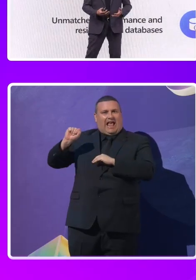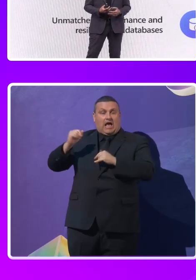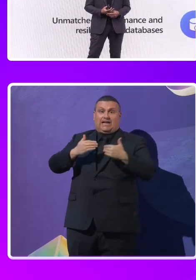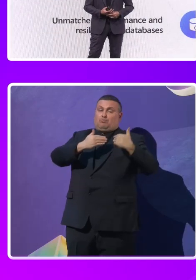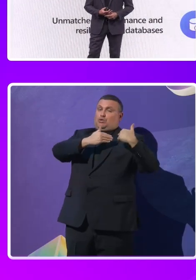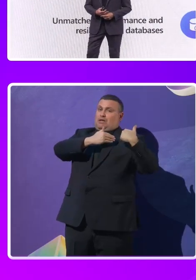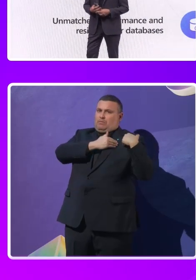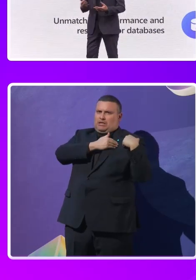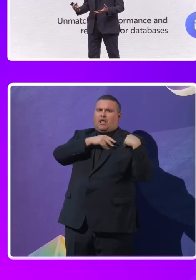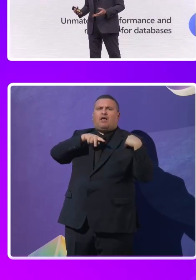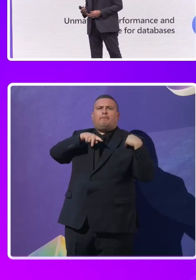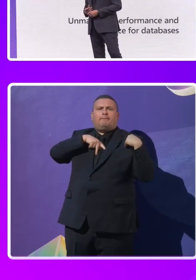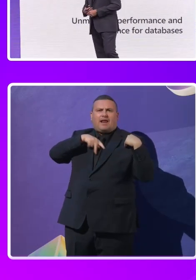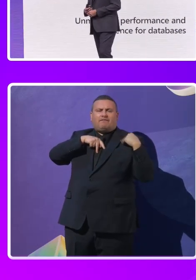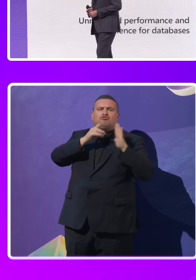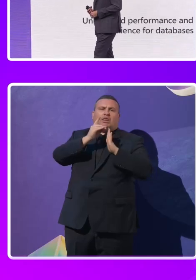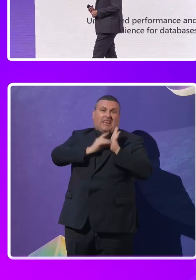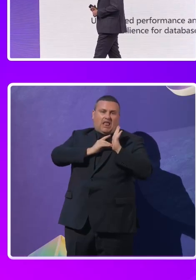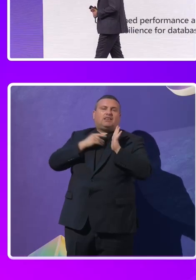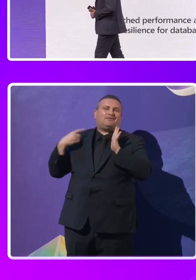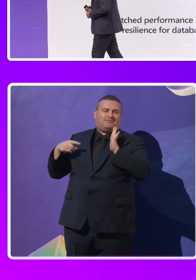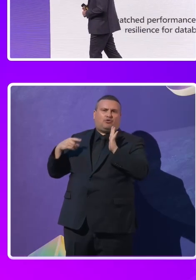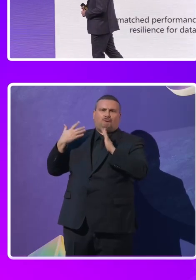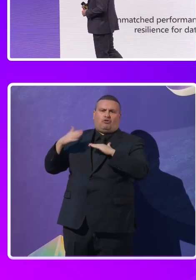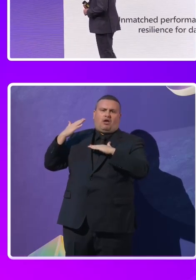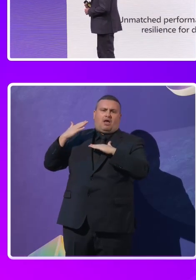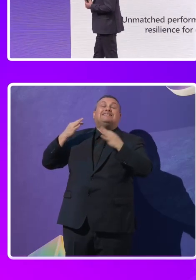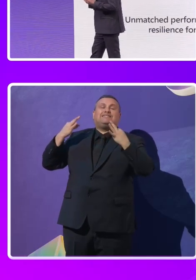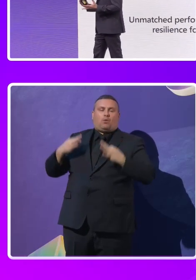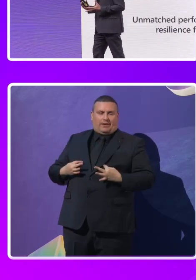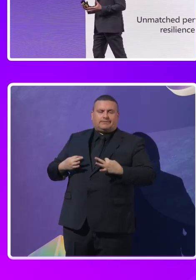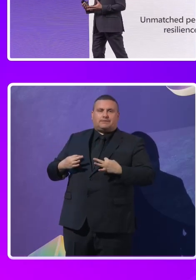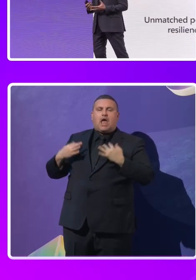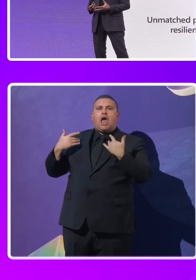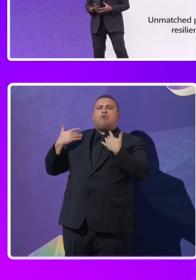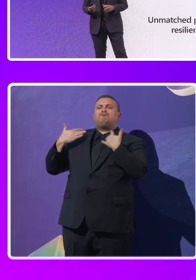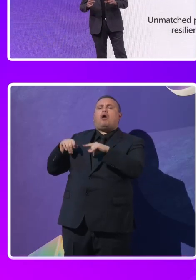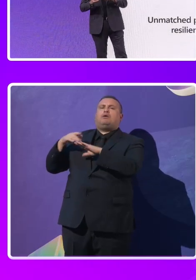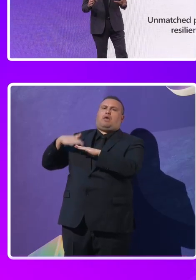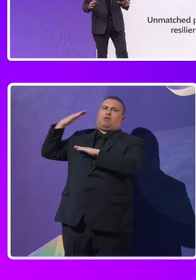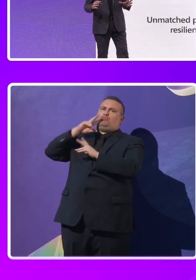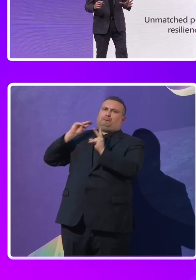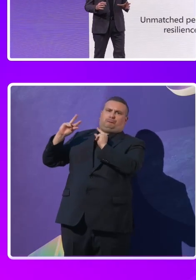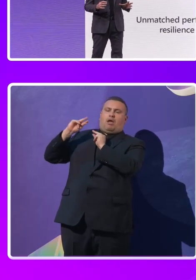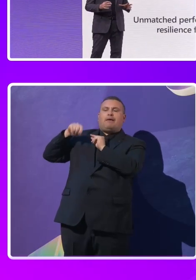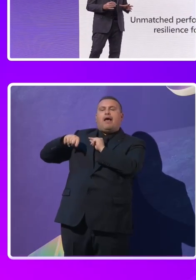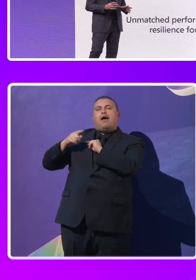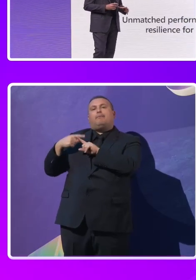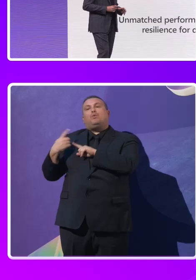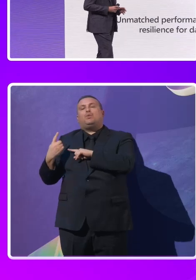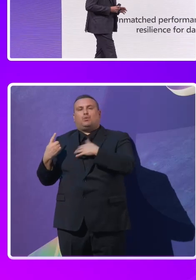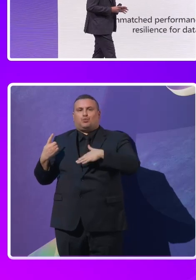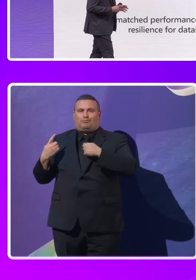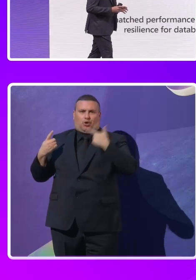alla data privacy Ne abbiamo già parlato questa mattina ma è un concetto molto importante quello che voglio sottolineare